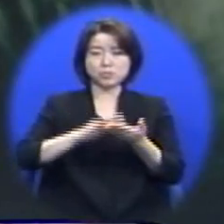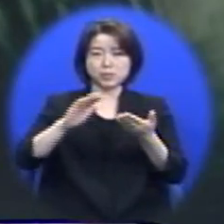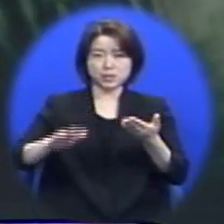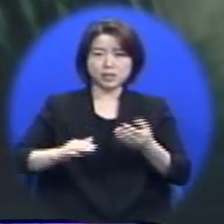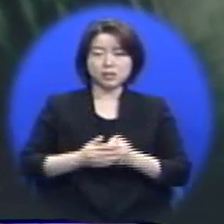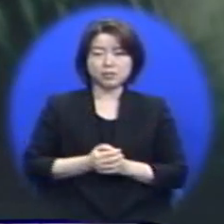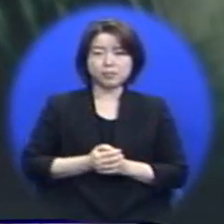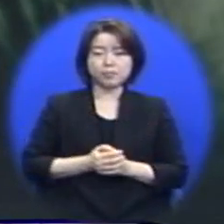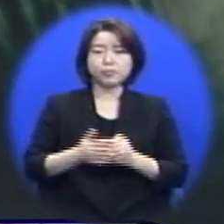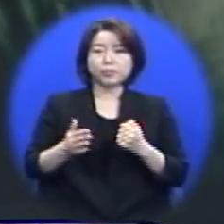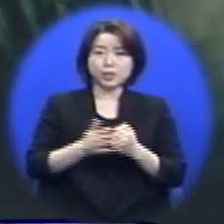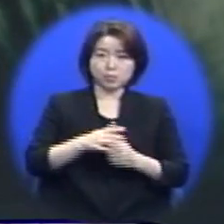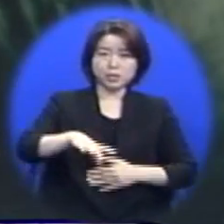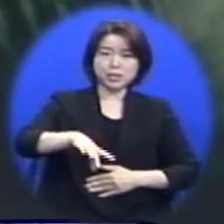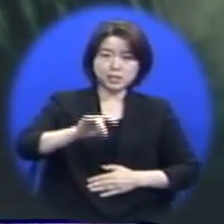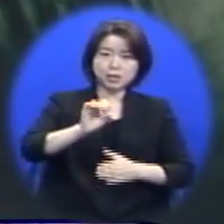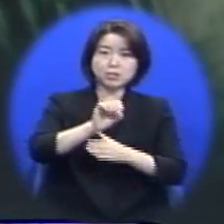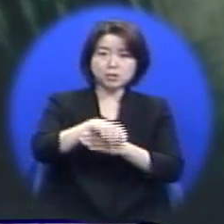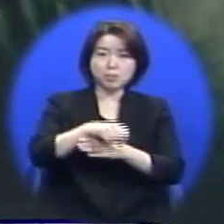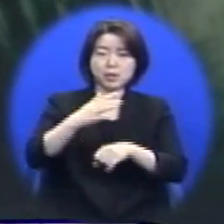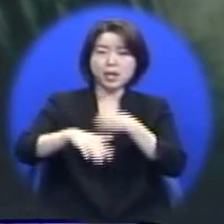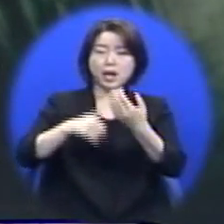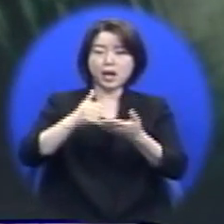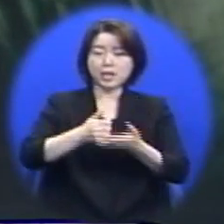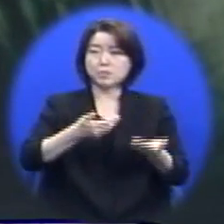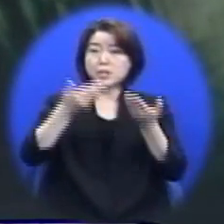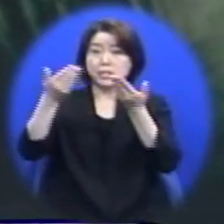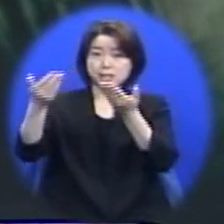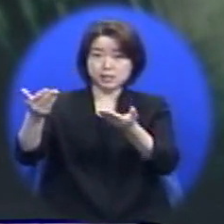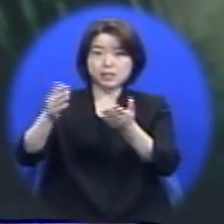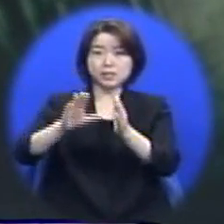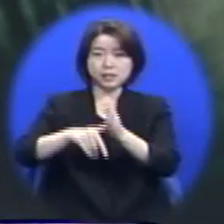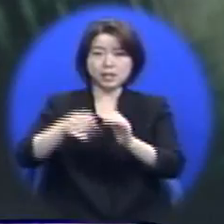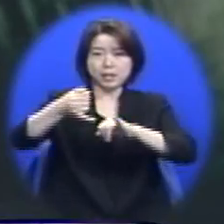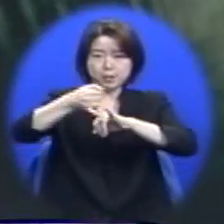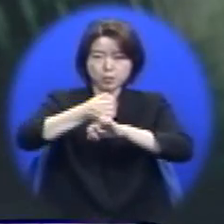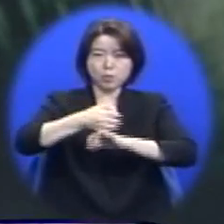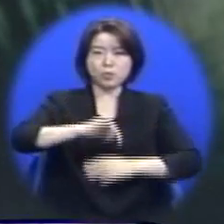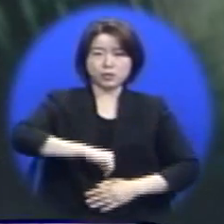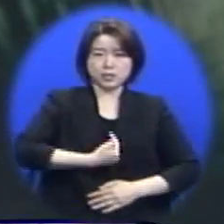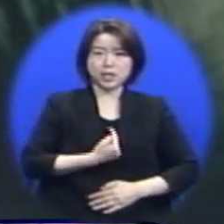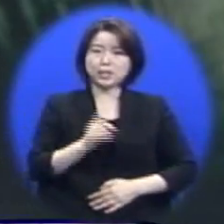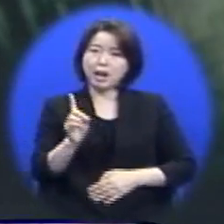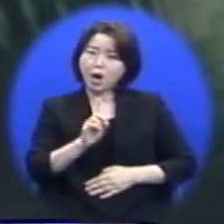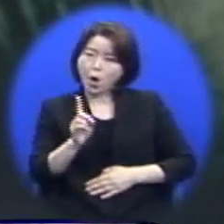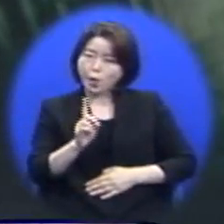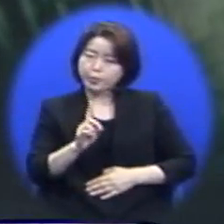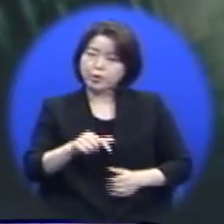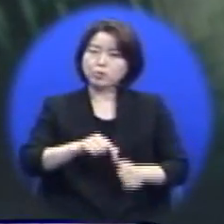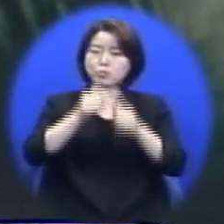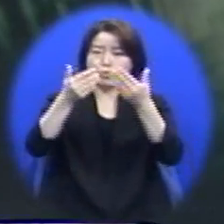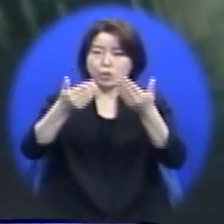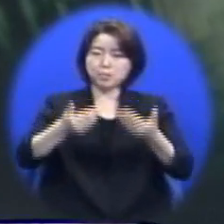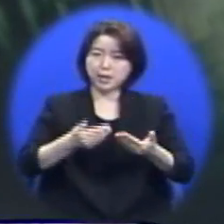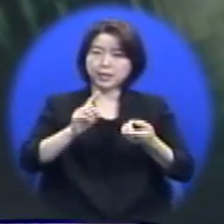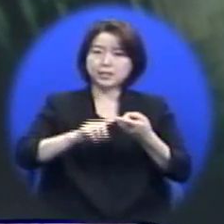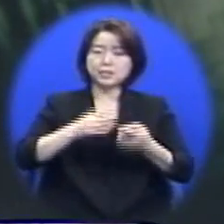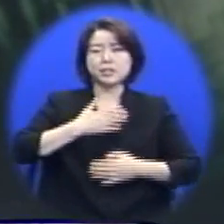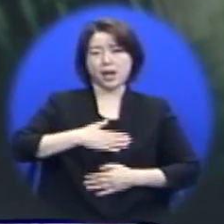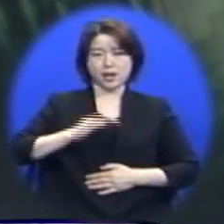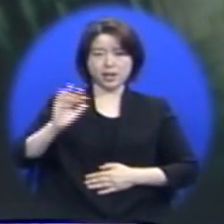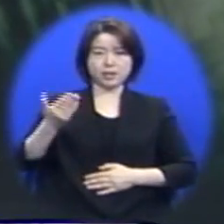그러므로 첫 열매를 하나님 앞에 바치려고 하면은 반드시 자기가 어떻게 구원받았는지를 알아야